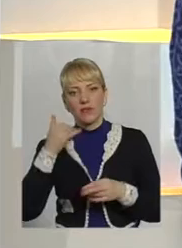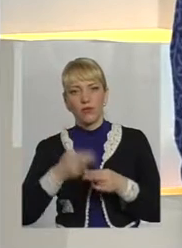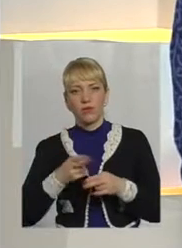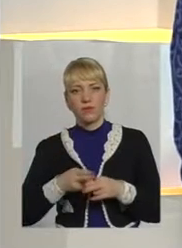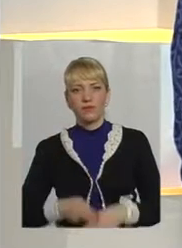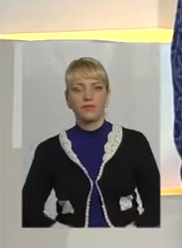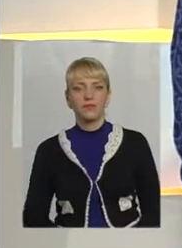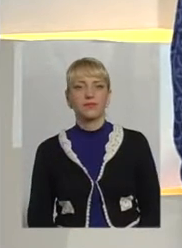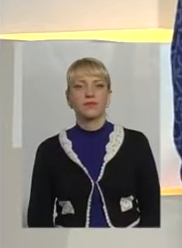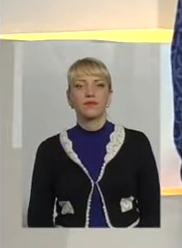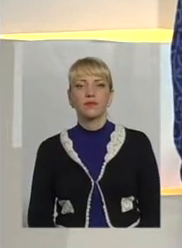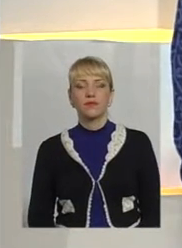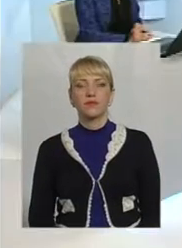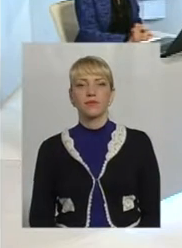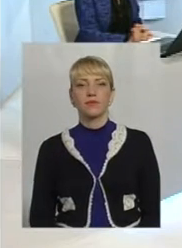Говоріть, будь ласка.